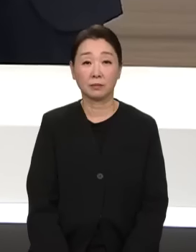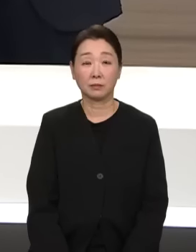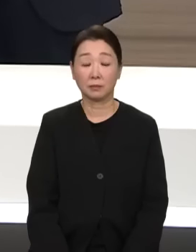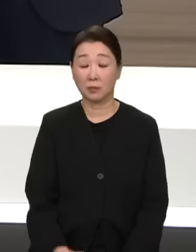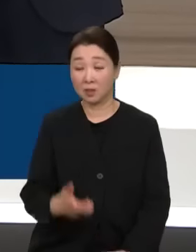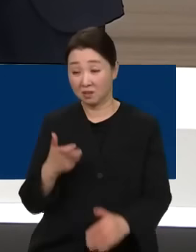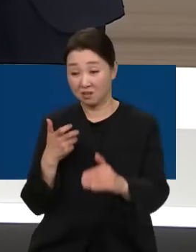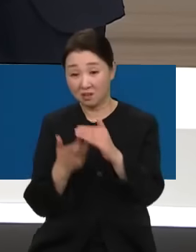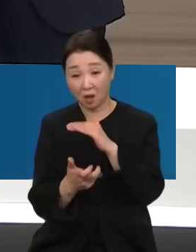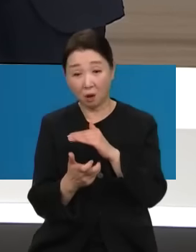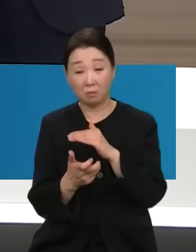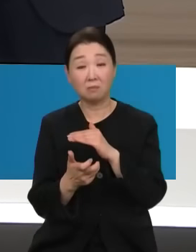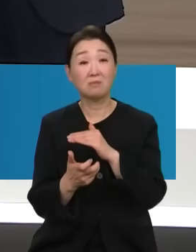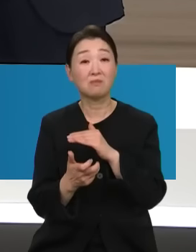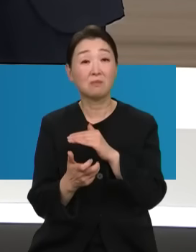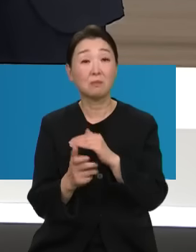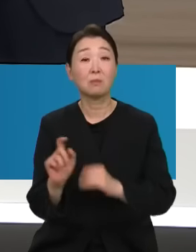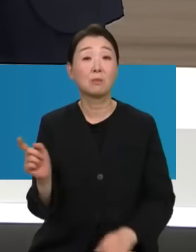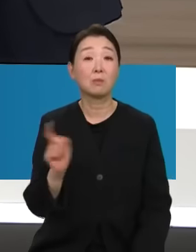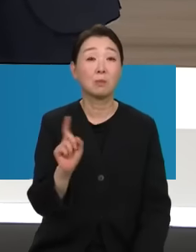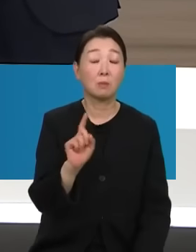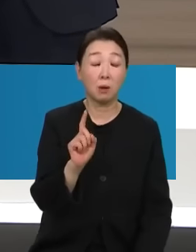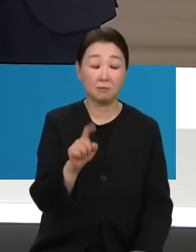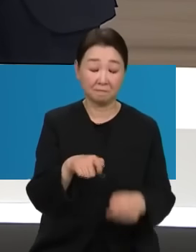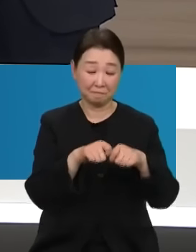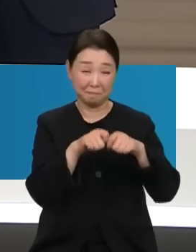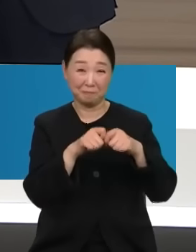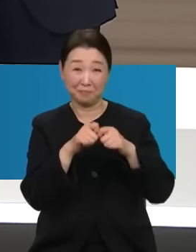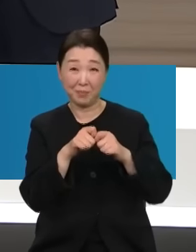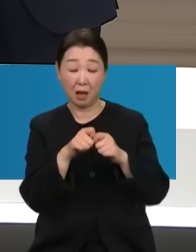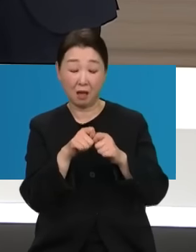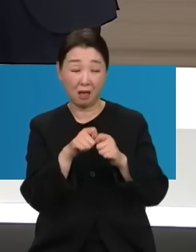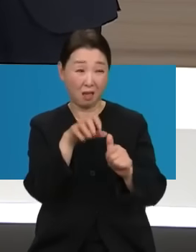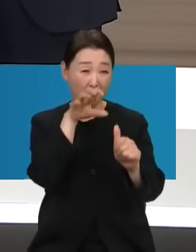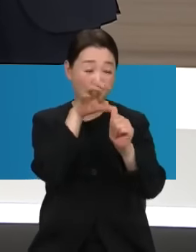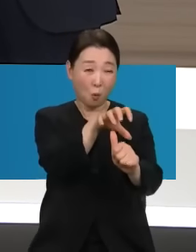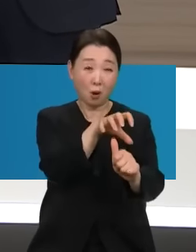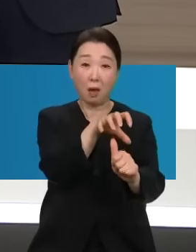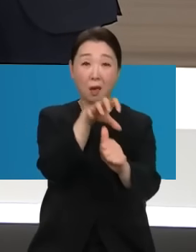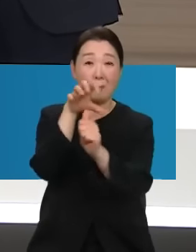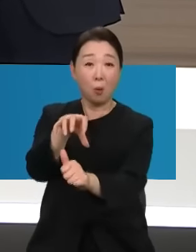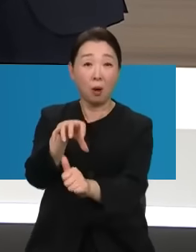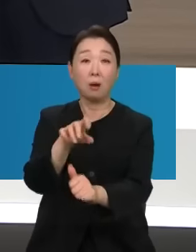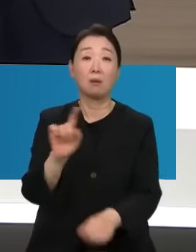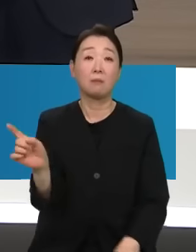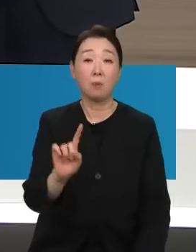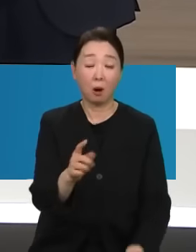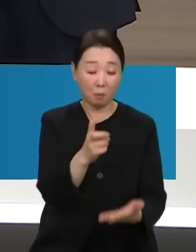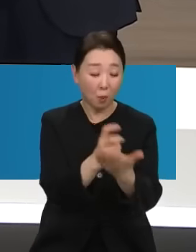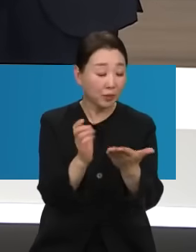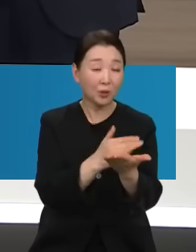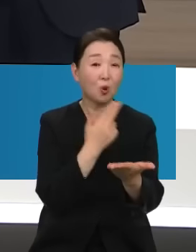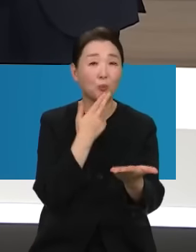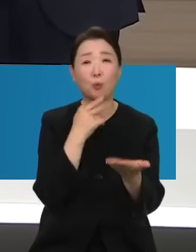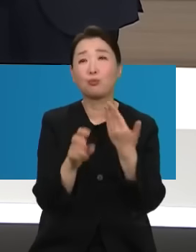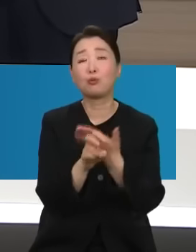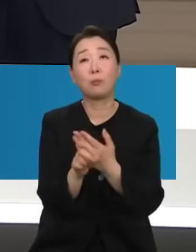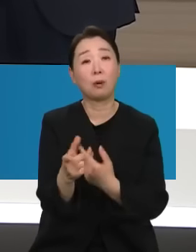또 계엄의 구체적 실행 계획이 담긴 포고령에는 아예 법적 근거가 없는 불법적인 내용도